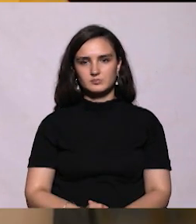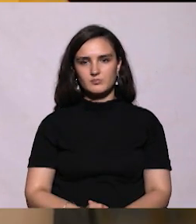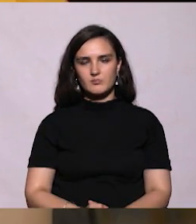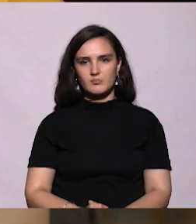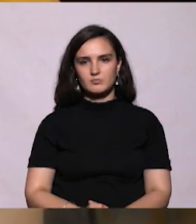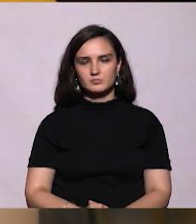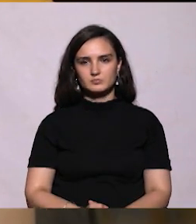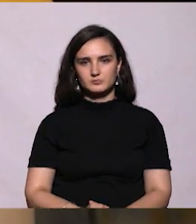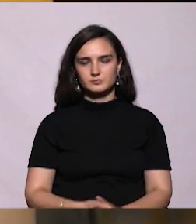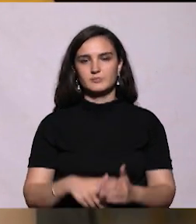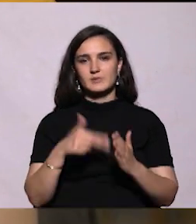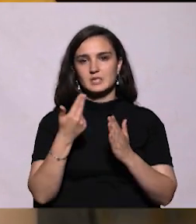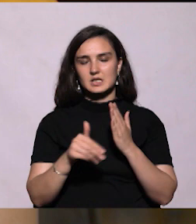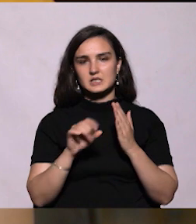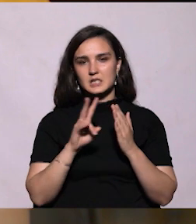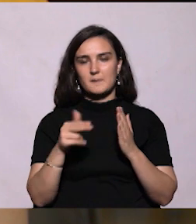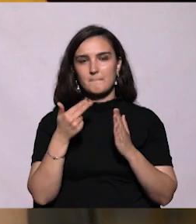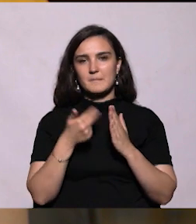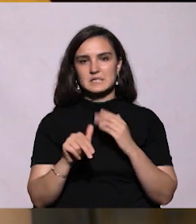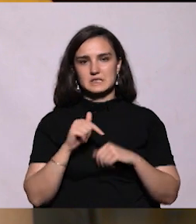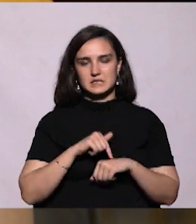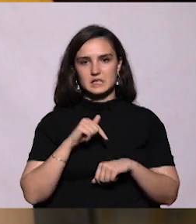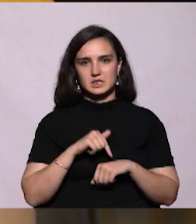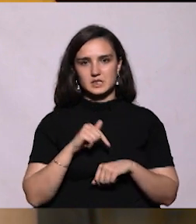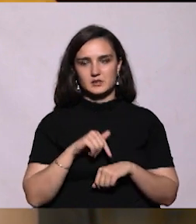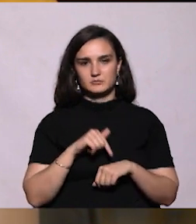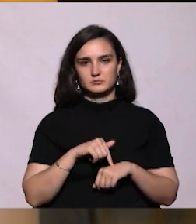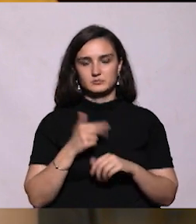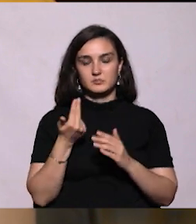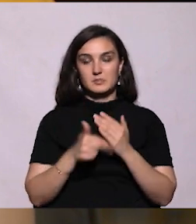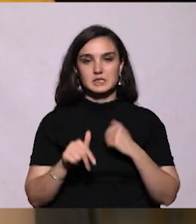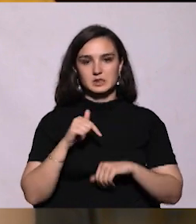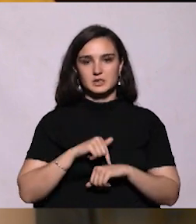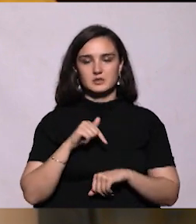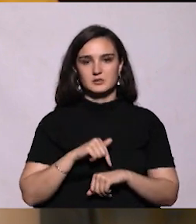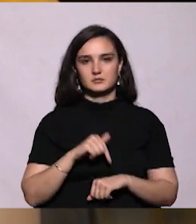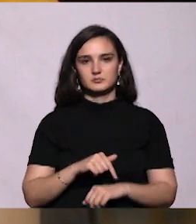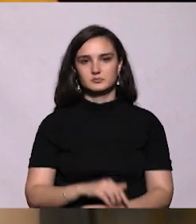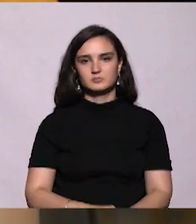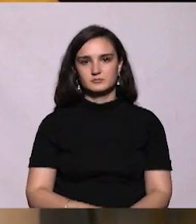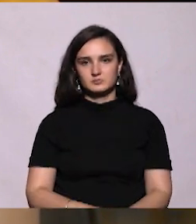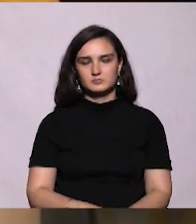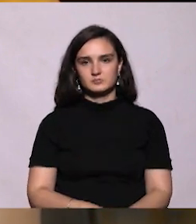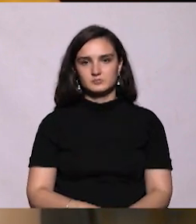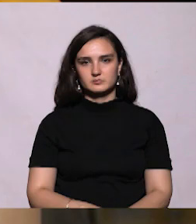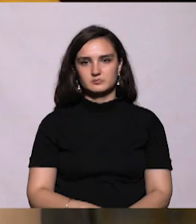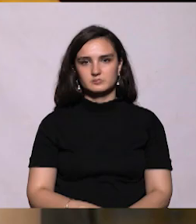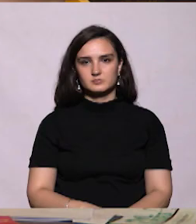Collapse კრახის ან მარცხის განცდა. Collapse კრახის ან მარცხის